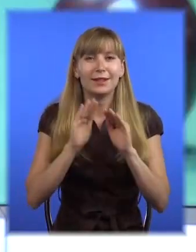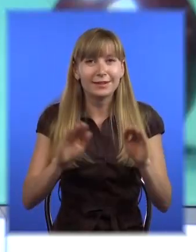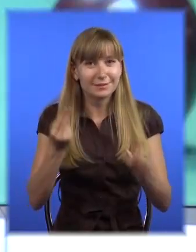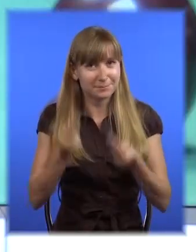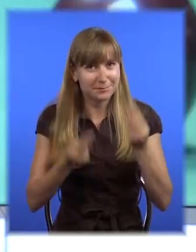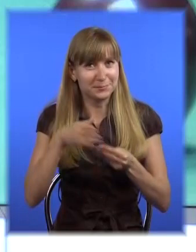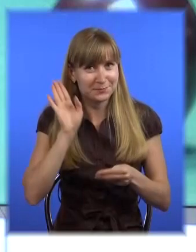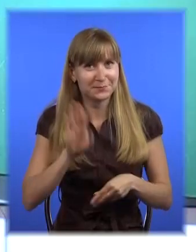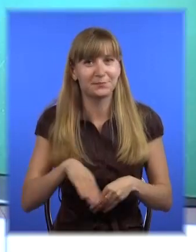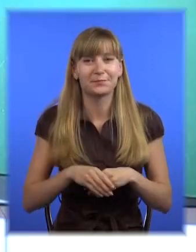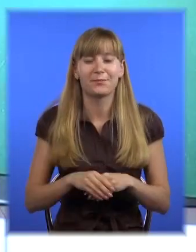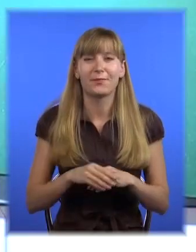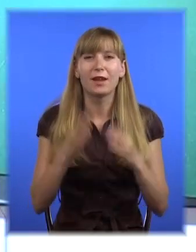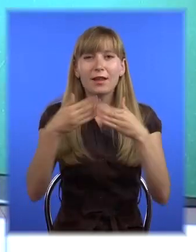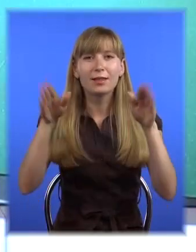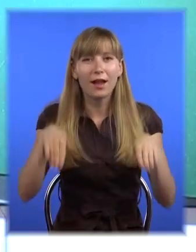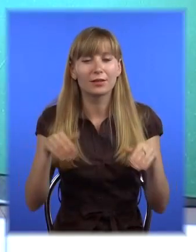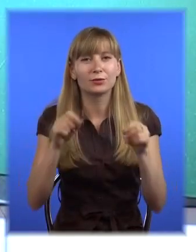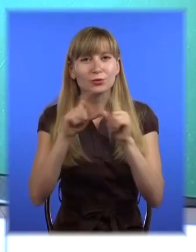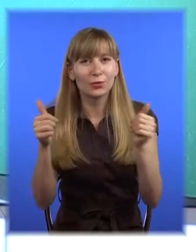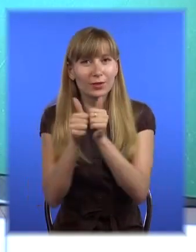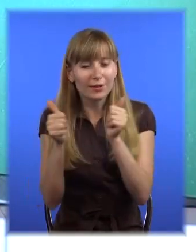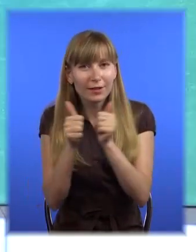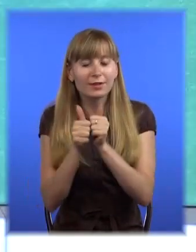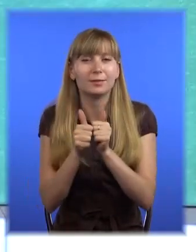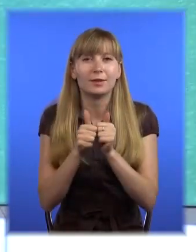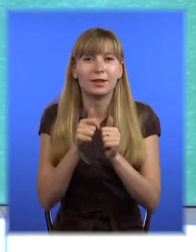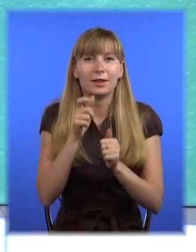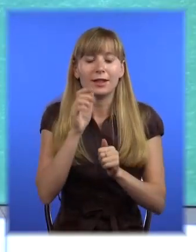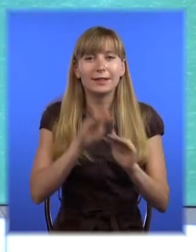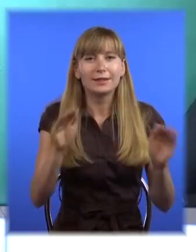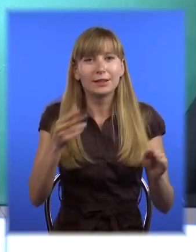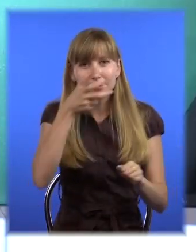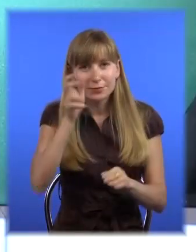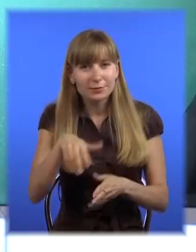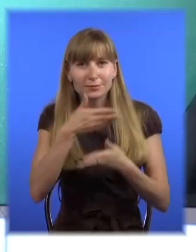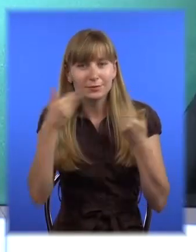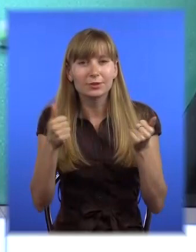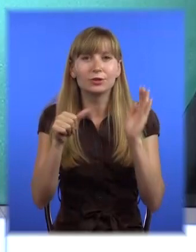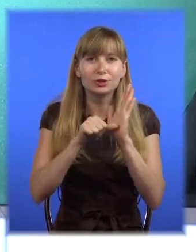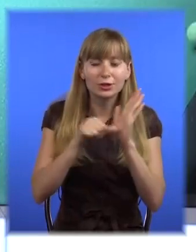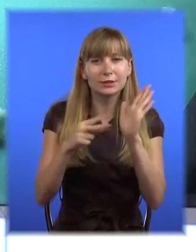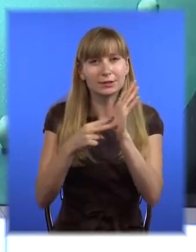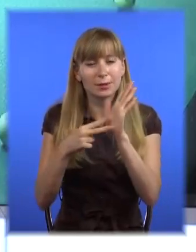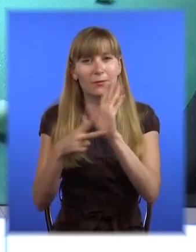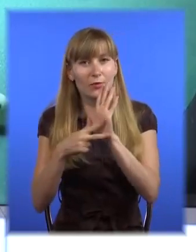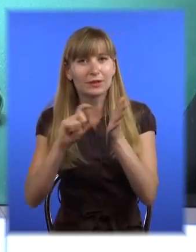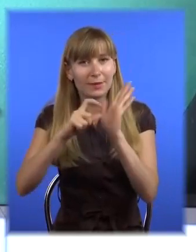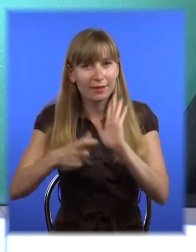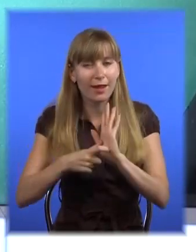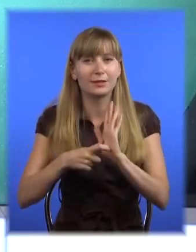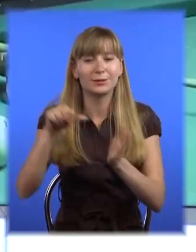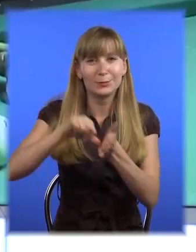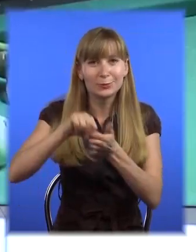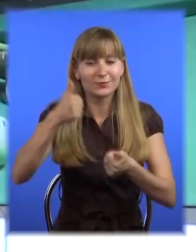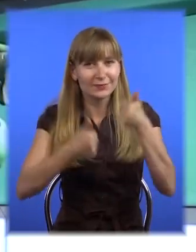Саксаганського району. У пришкільних таборах сумувати дітям не доводиться. Учні 6, 7 та 8 класів позмагались за першість